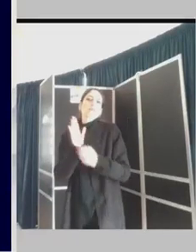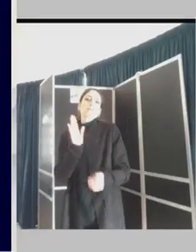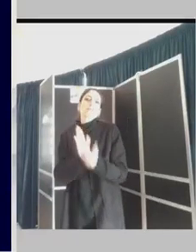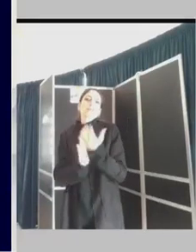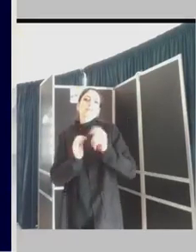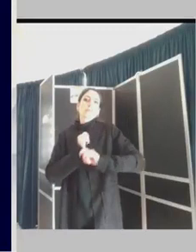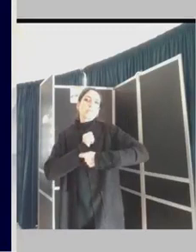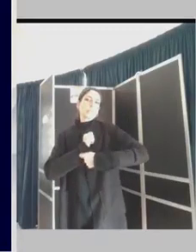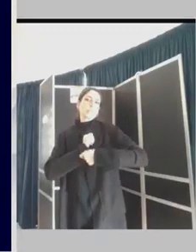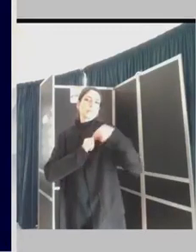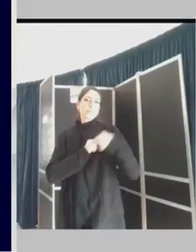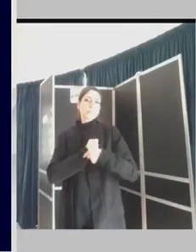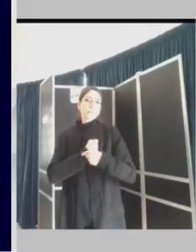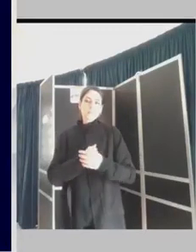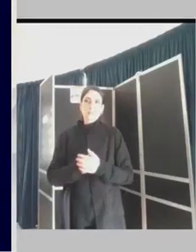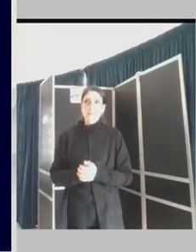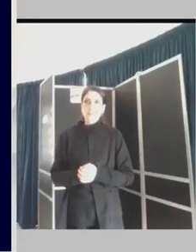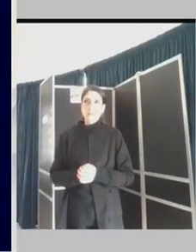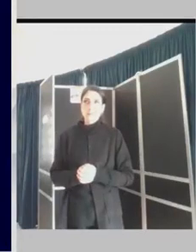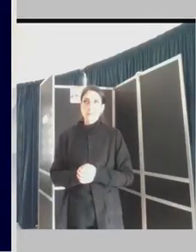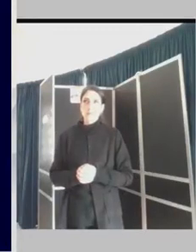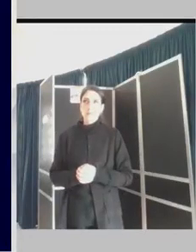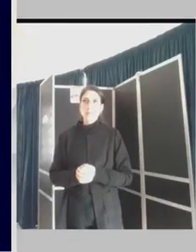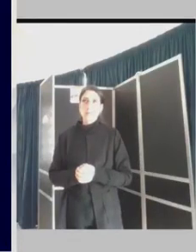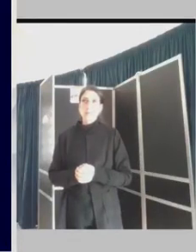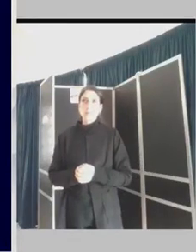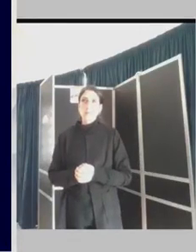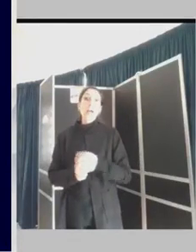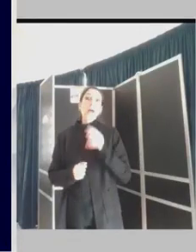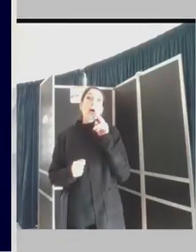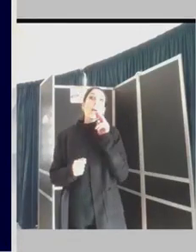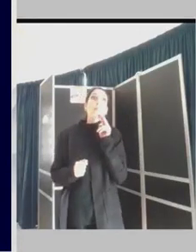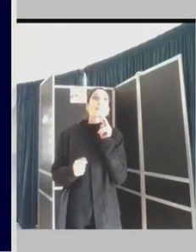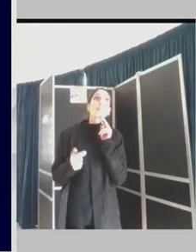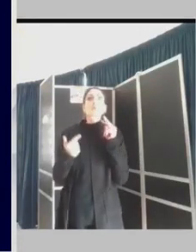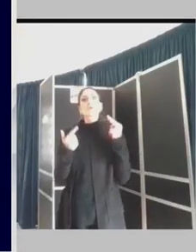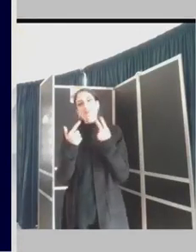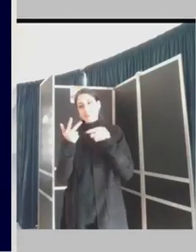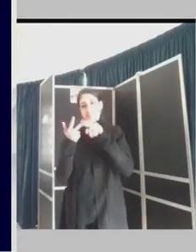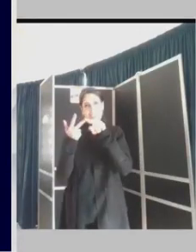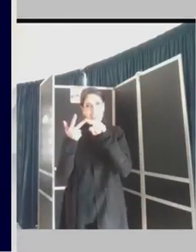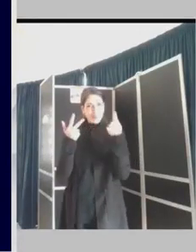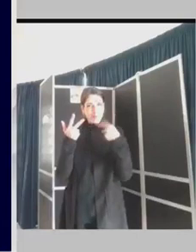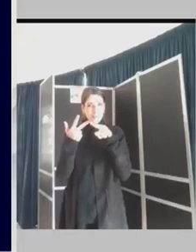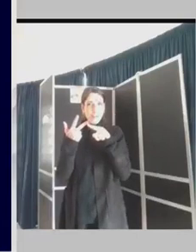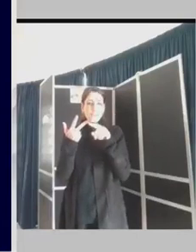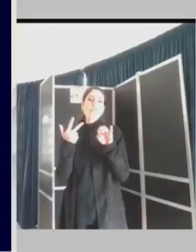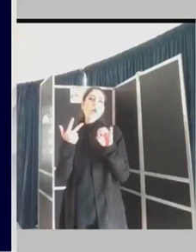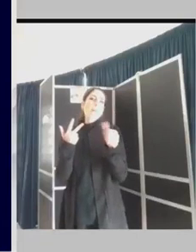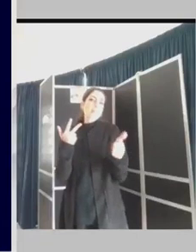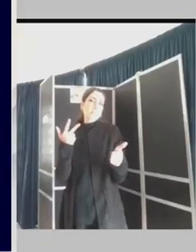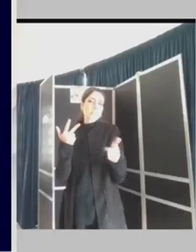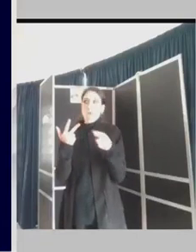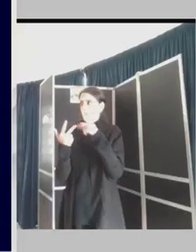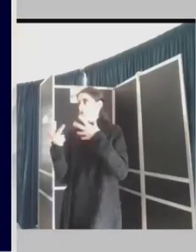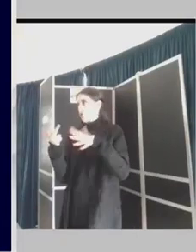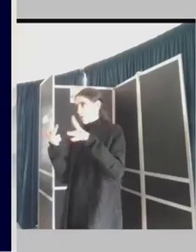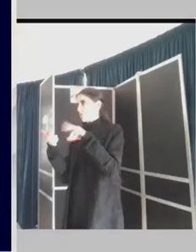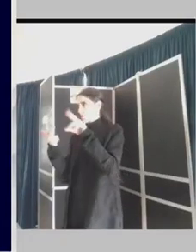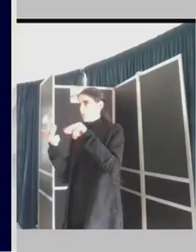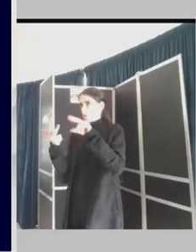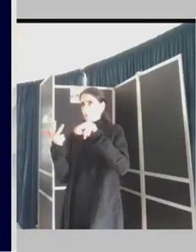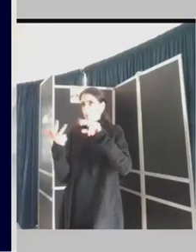A livello culturale e formativo, beh, insomma, l'avete detto tutti, io lo ribadisco perché secondo me è veramente quella, l'ha detto anche l'assessora, l'hanno detto tutti, la